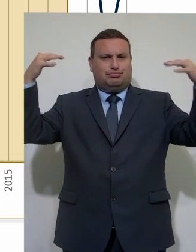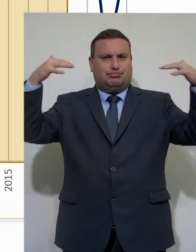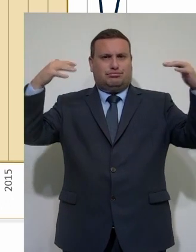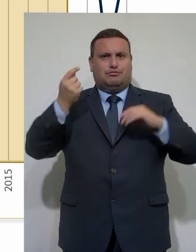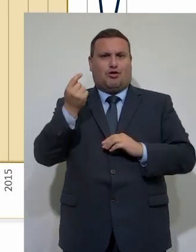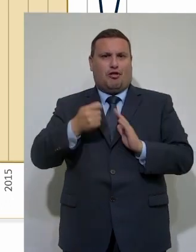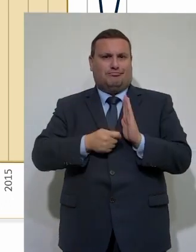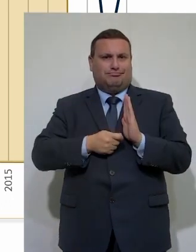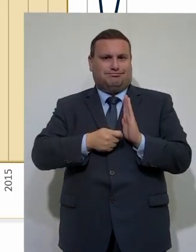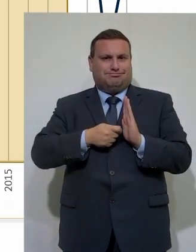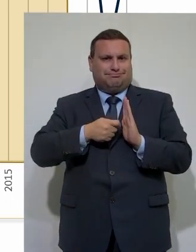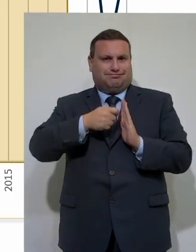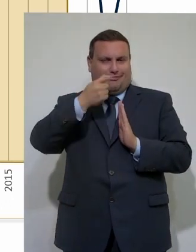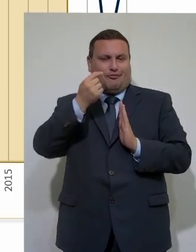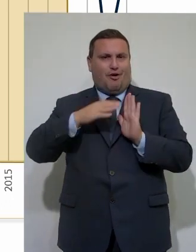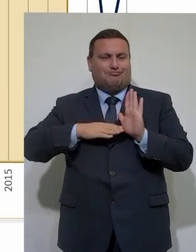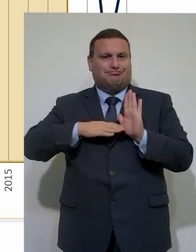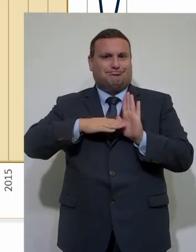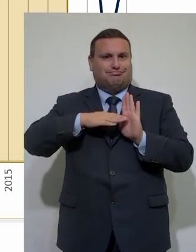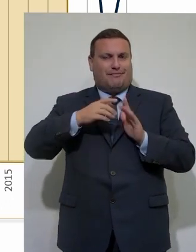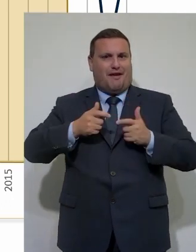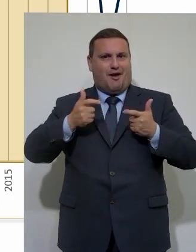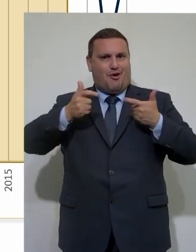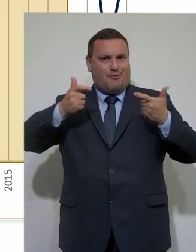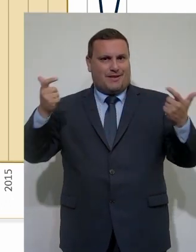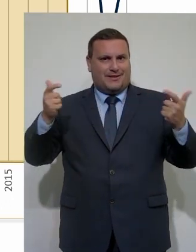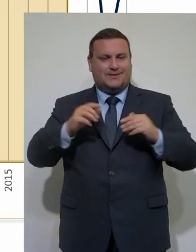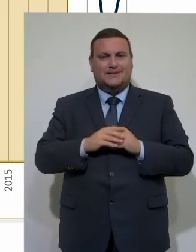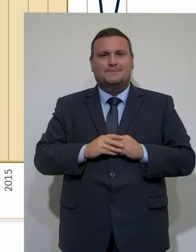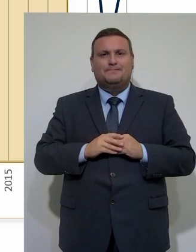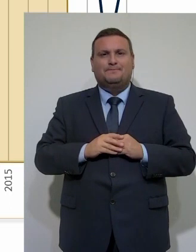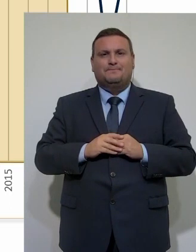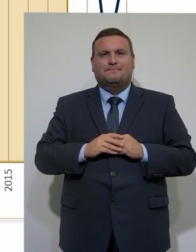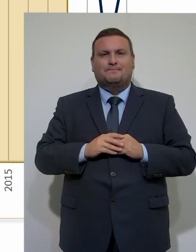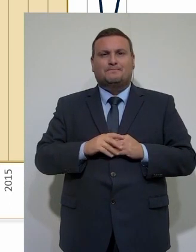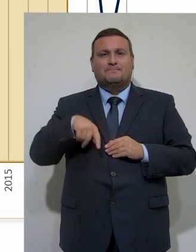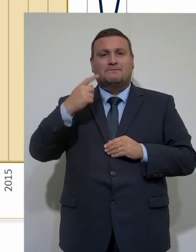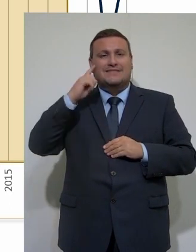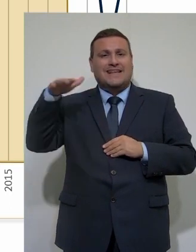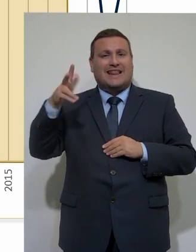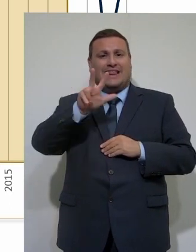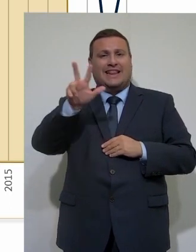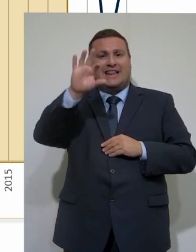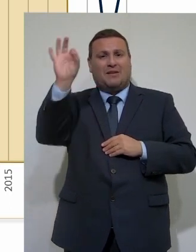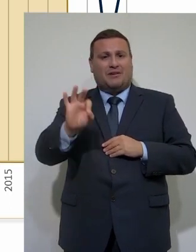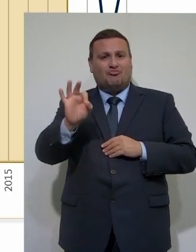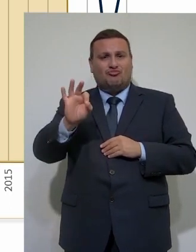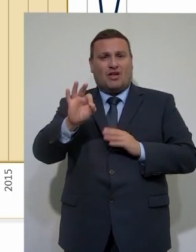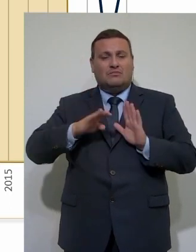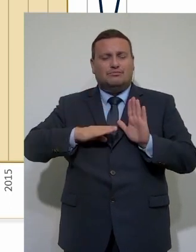per l'Italia. Dal 93 in poi la quota degli stranieri è cresciuta dal 33% fino a